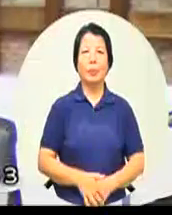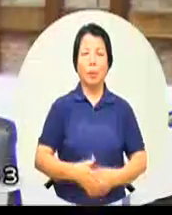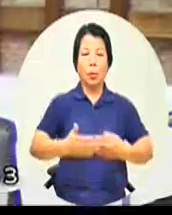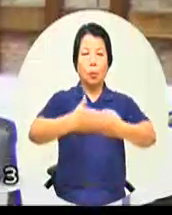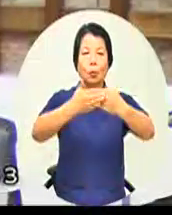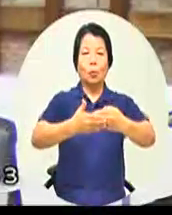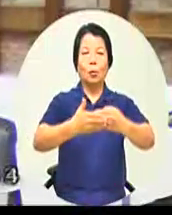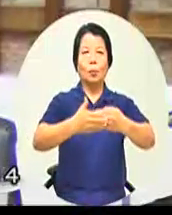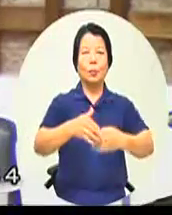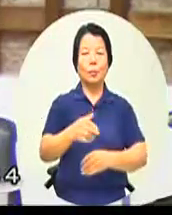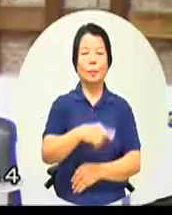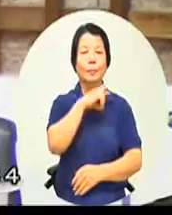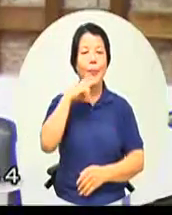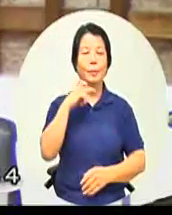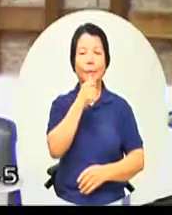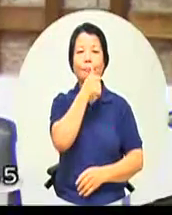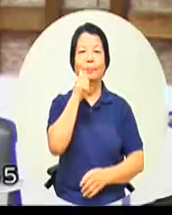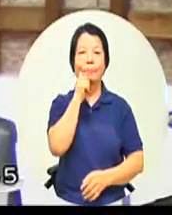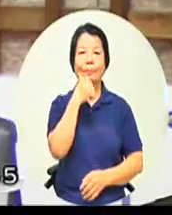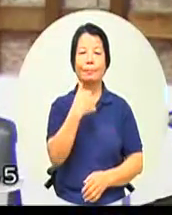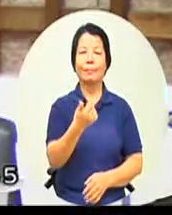拼啊